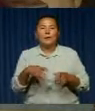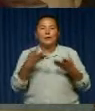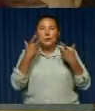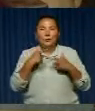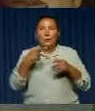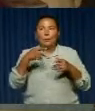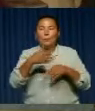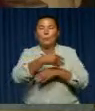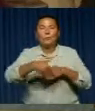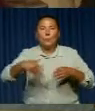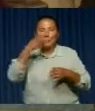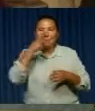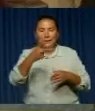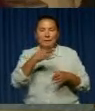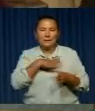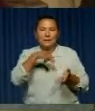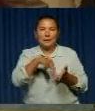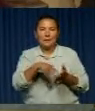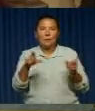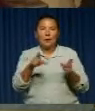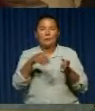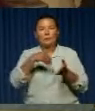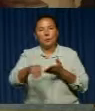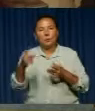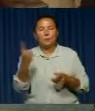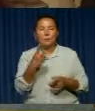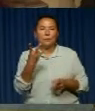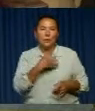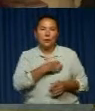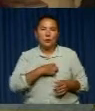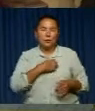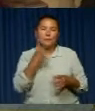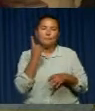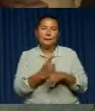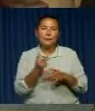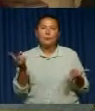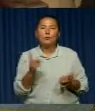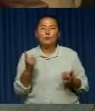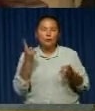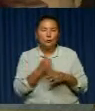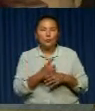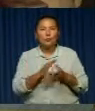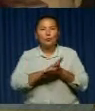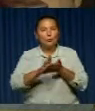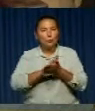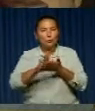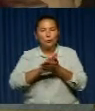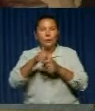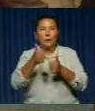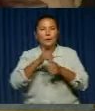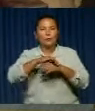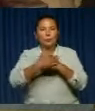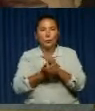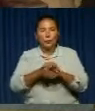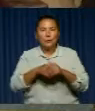тұрады. Ол бірінші. Дүкеннен алу керек біріншіден. Келген бойдан міндетті түрде оны дұрыстап жуып жеуіміз керек. Міндетті